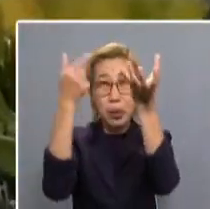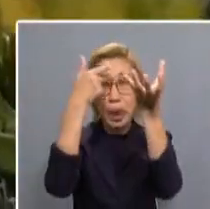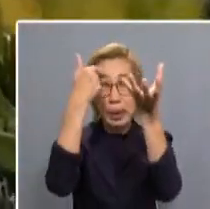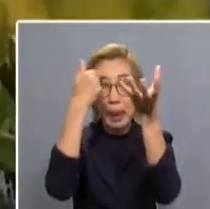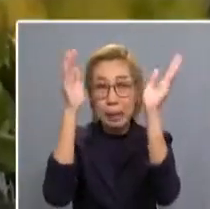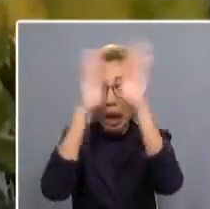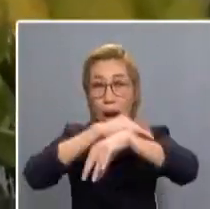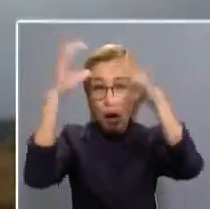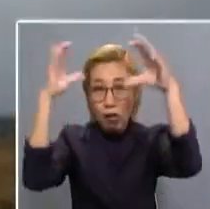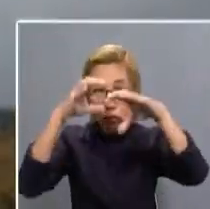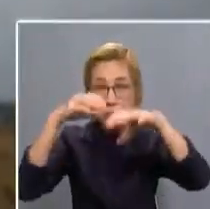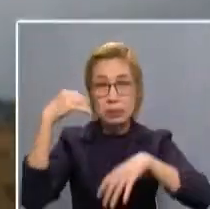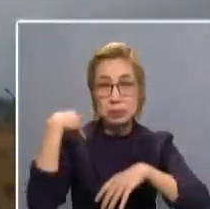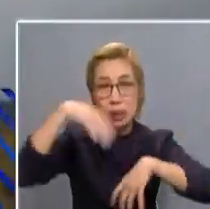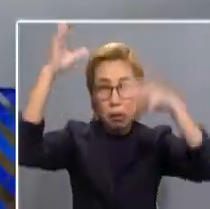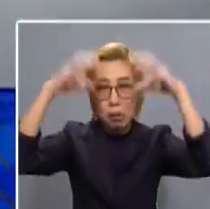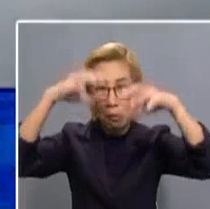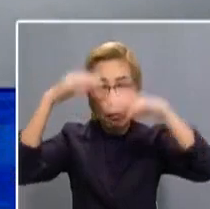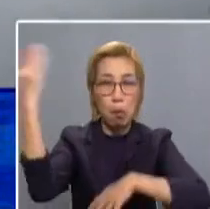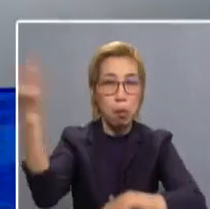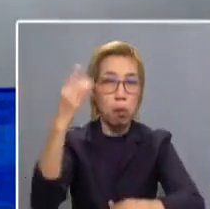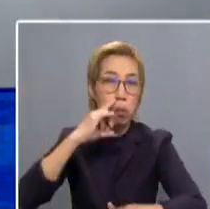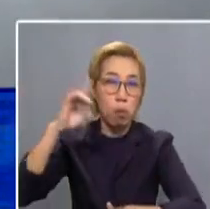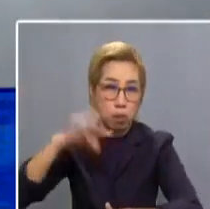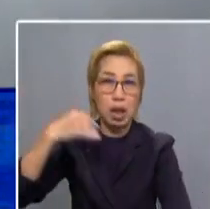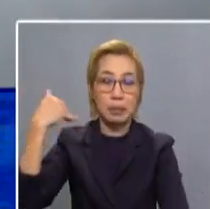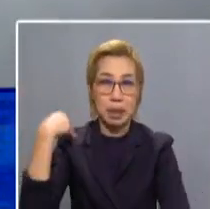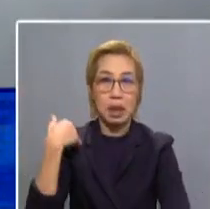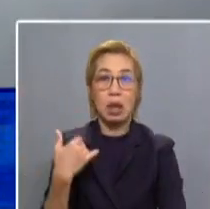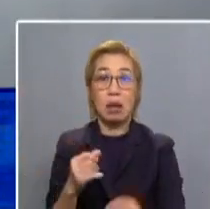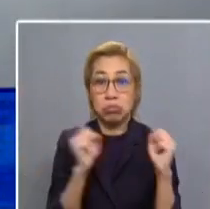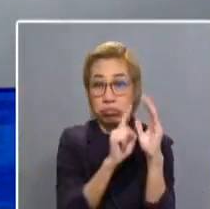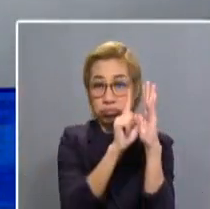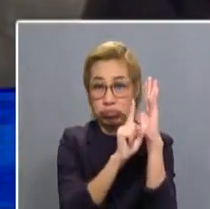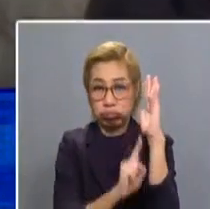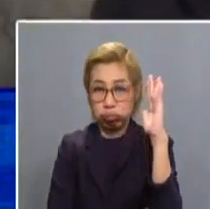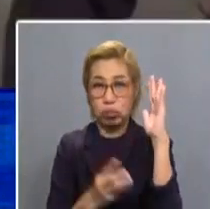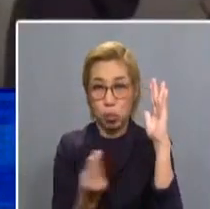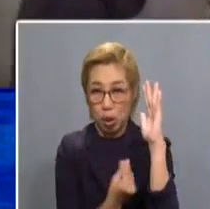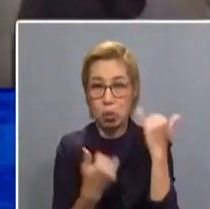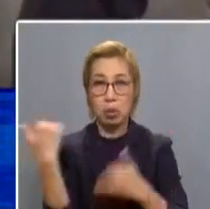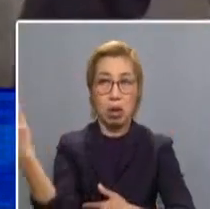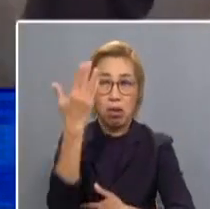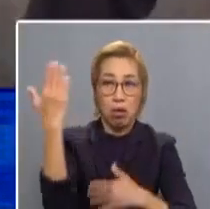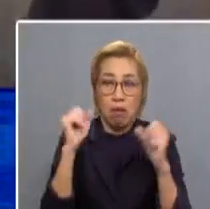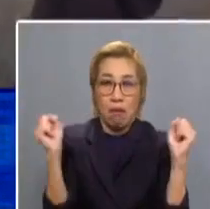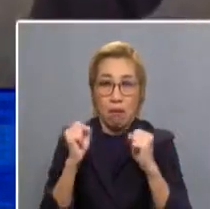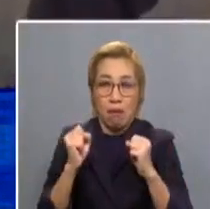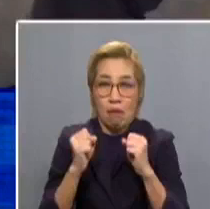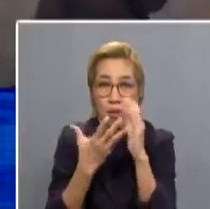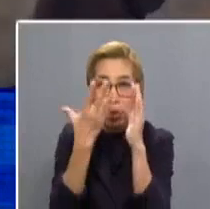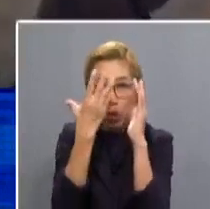ามืดครึ้มมีฝนตกลงมาตลอดมีลมกระโชกแรงด้วยนะคะอุณหภูมิลดลงอย่างรวดเร็วค่ะสภาพอากาศที่หนาวเย็นลงนะฮะต